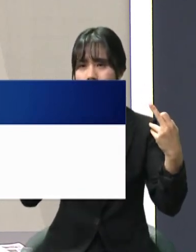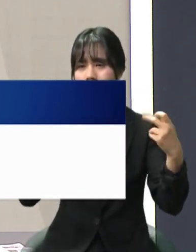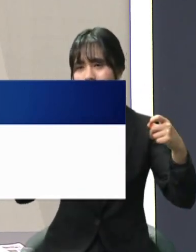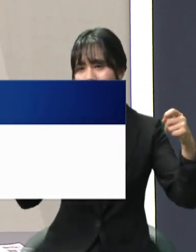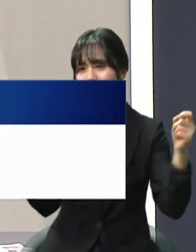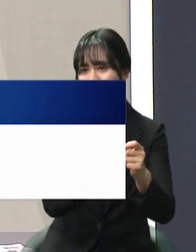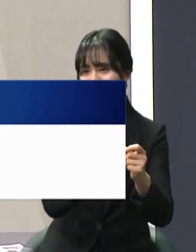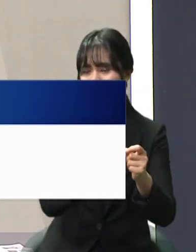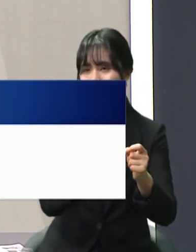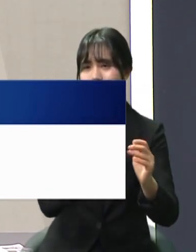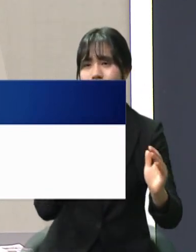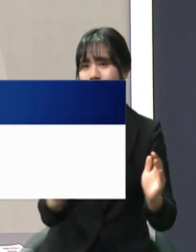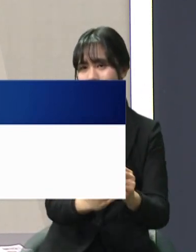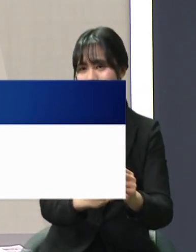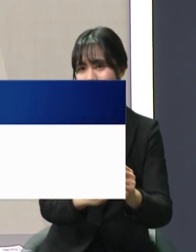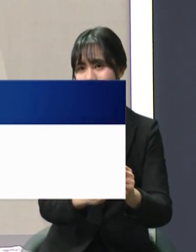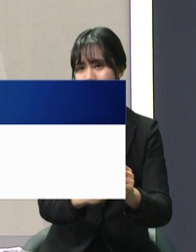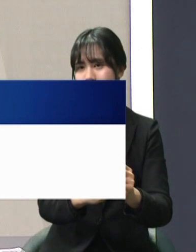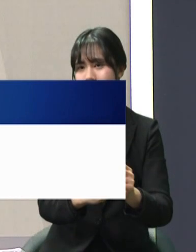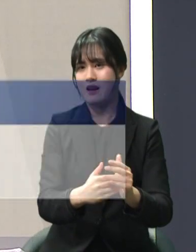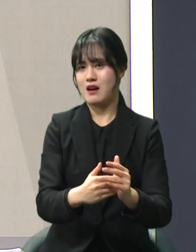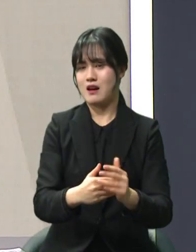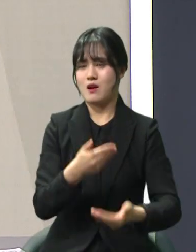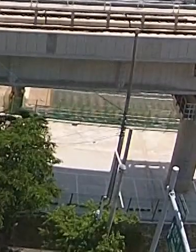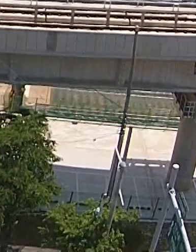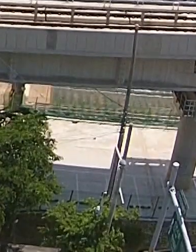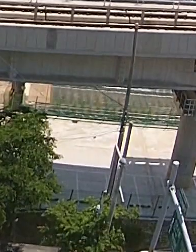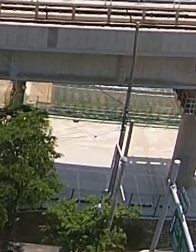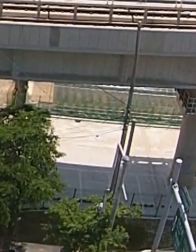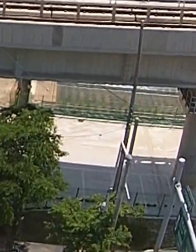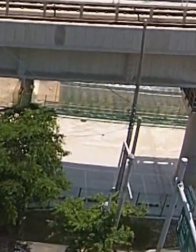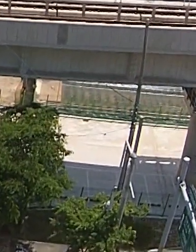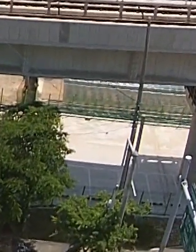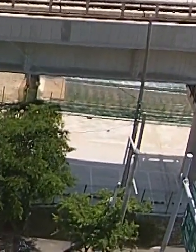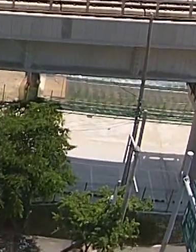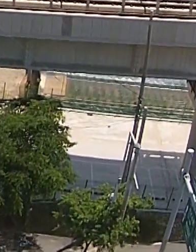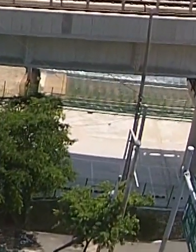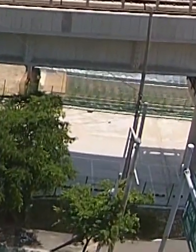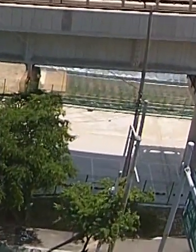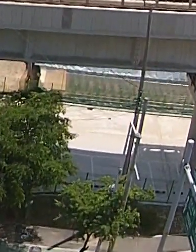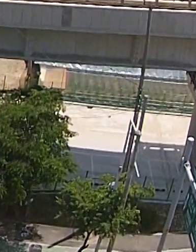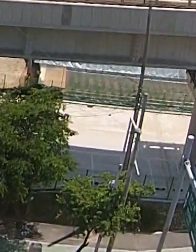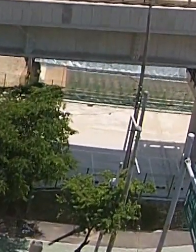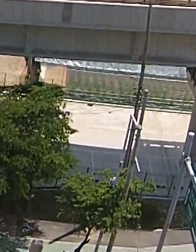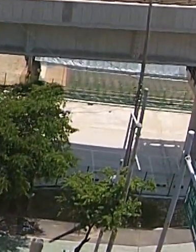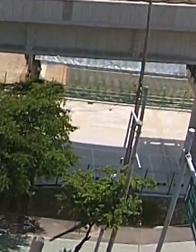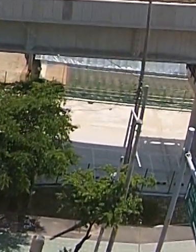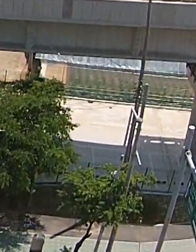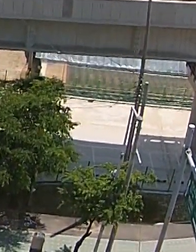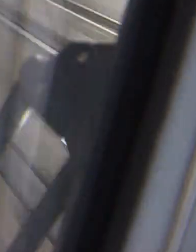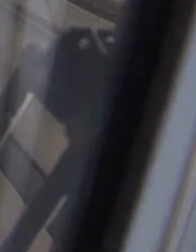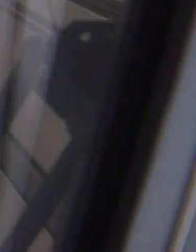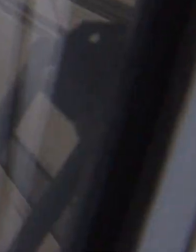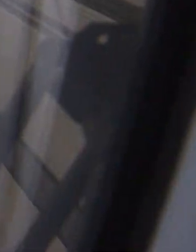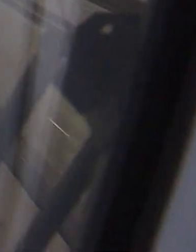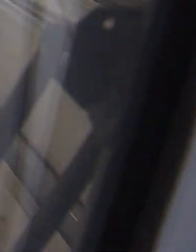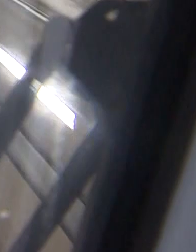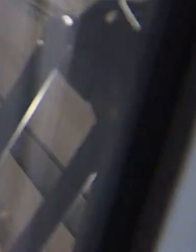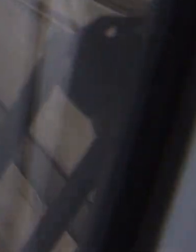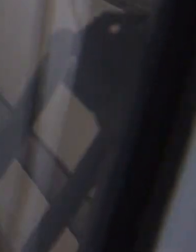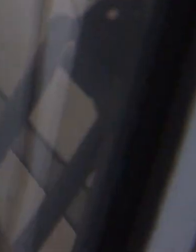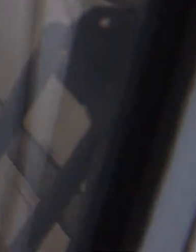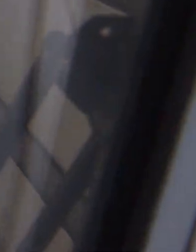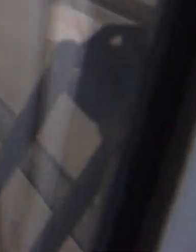접속되어지는 라인만까지로 계속 단기적으로 접근해야 된다고 생각합니다. 최승원 후보는 인천제철 2호선 광명 연장